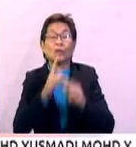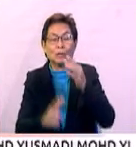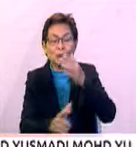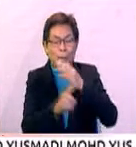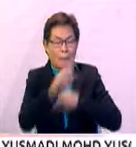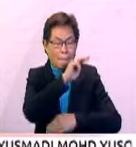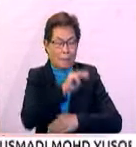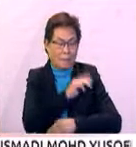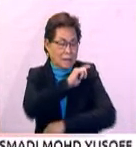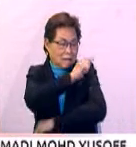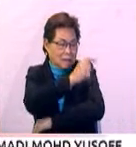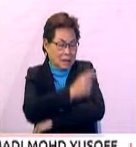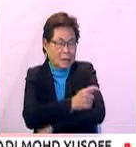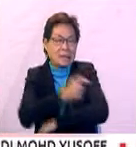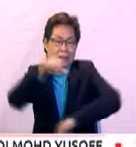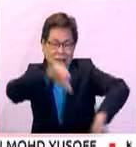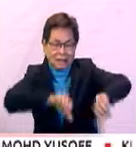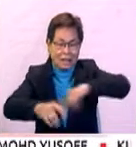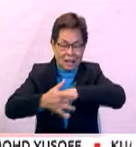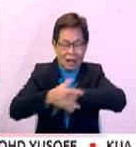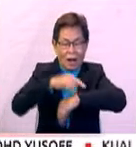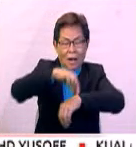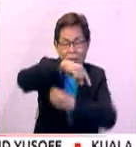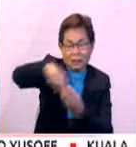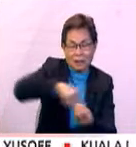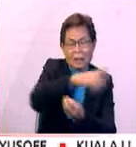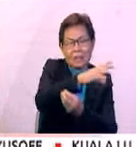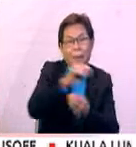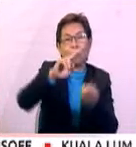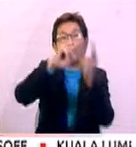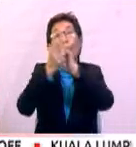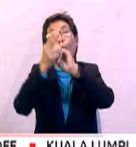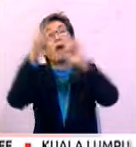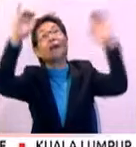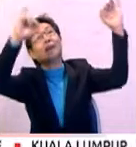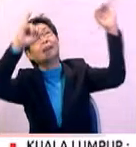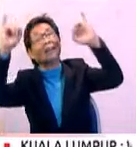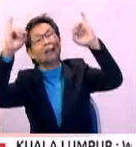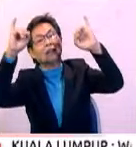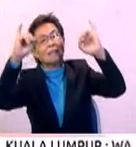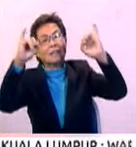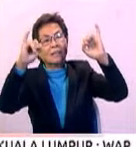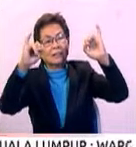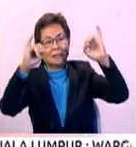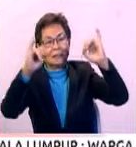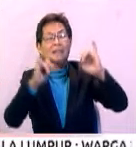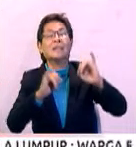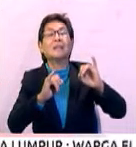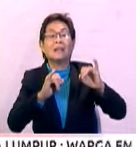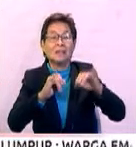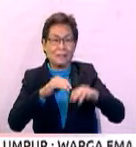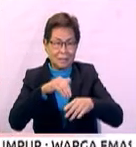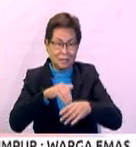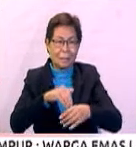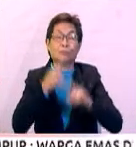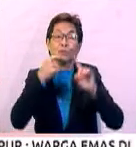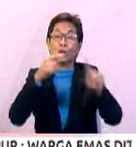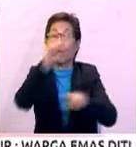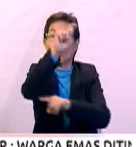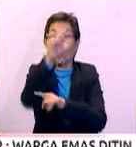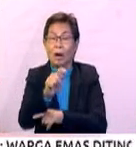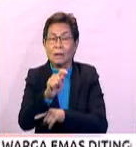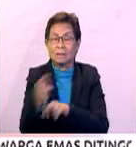Timbalan Menteri Tenaga, Sains Teknologi Alam Sekitar dan Perubahan Iklim, Isna Raisah Munirah Majlis, ketika menjawab